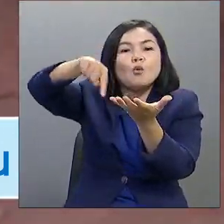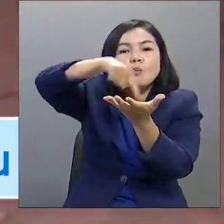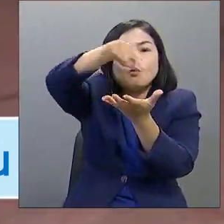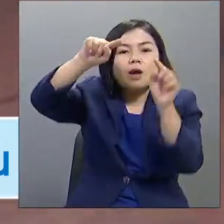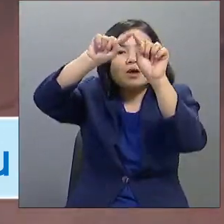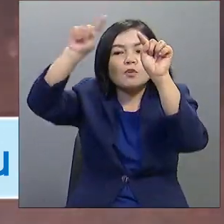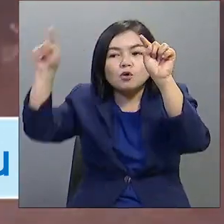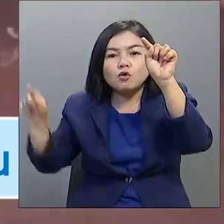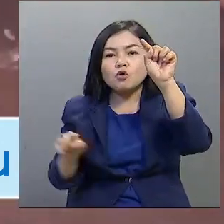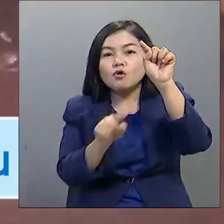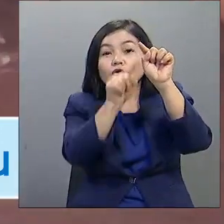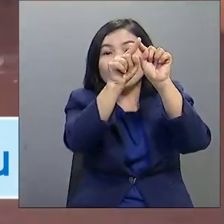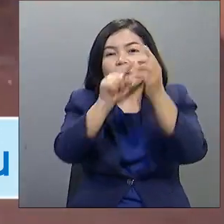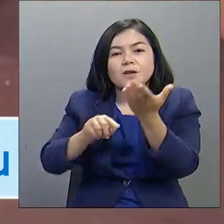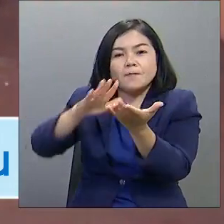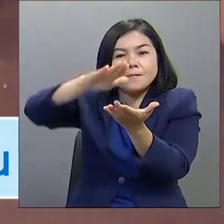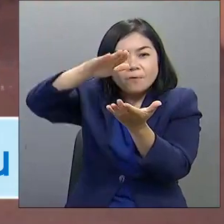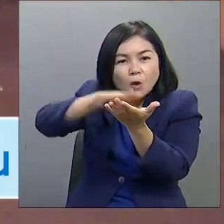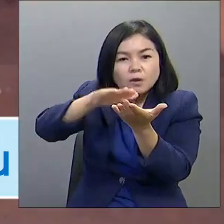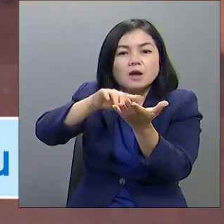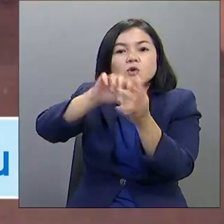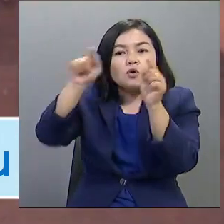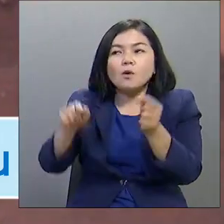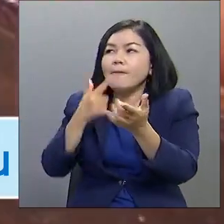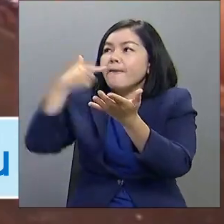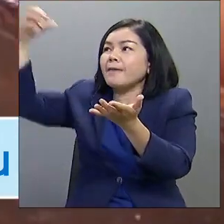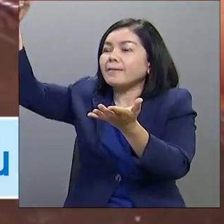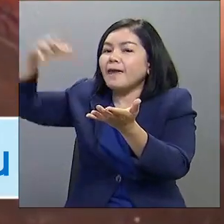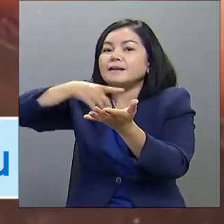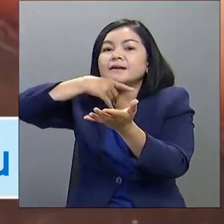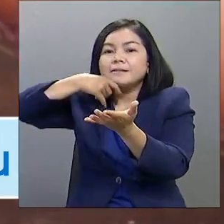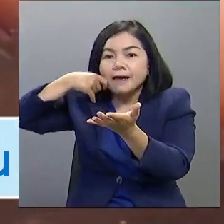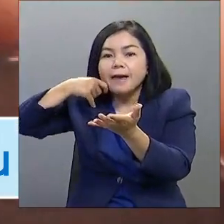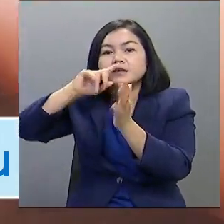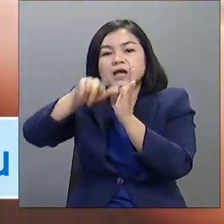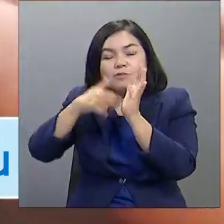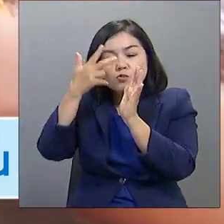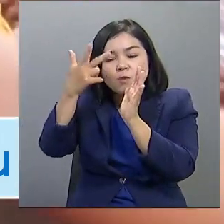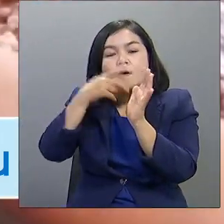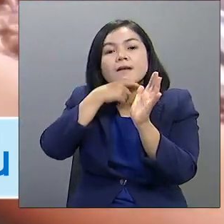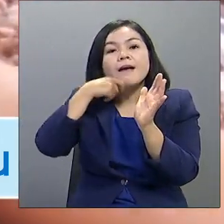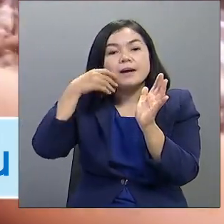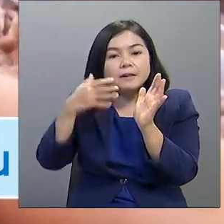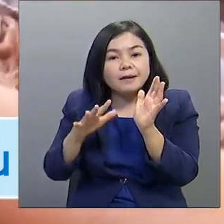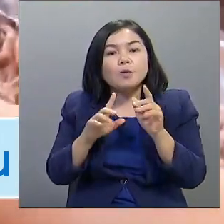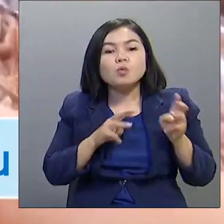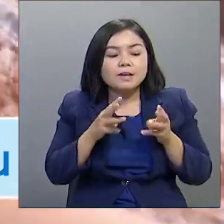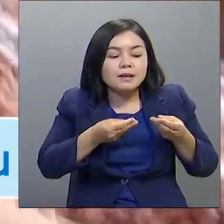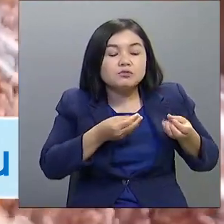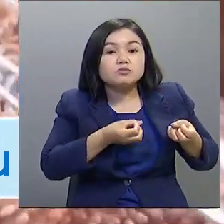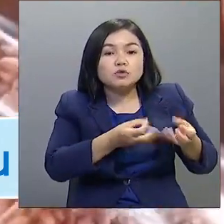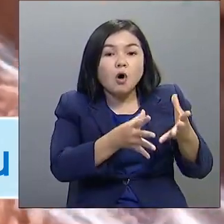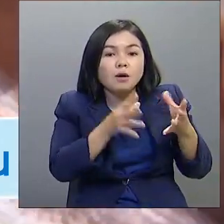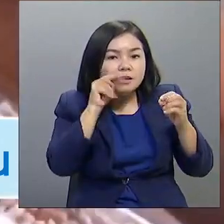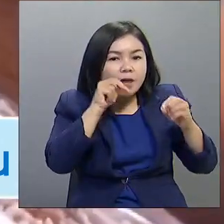ชนะมารองแผ่นข้าวเหนียววางเรียงแถวนำไปตากแดดให้แห้งใช้เวลา3ชั่วโมงค่ะจากนั้นนำไปทอดเพื่อให้แผ่นข้า